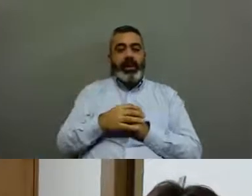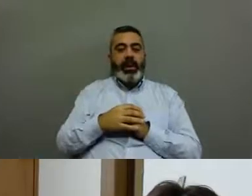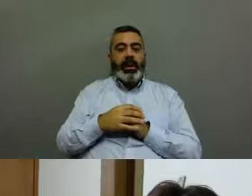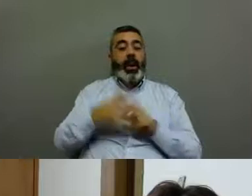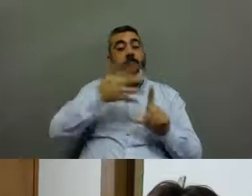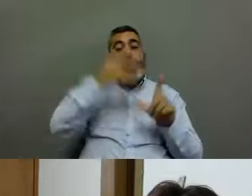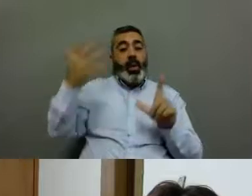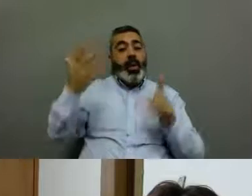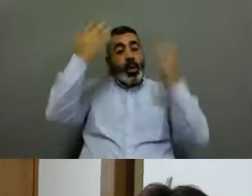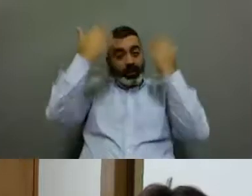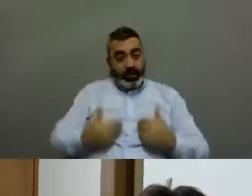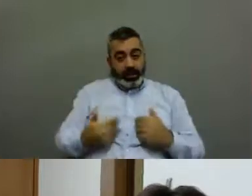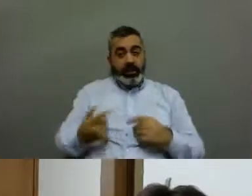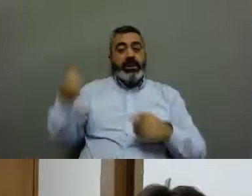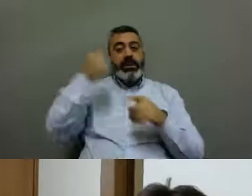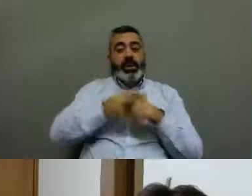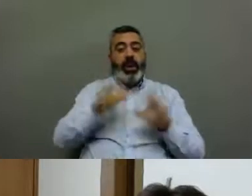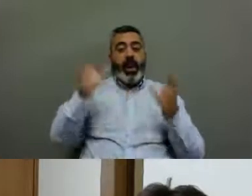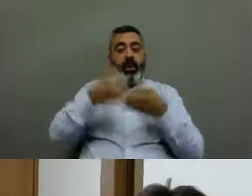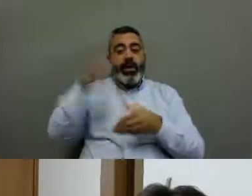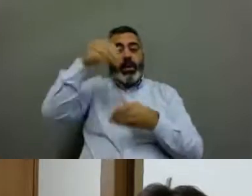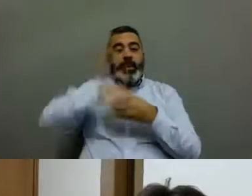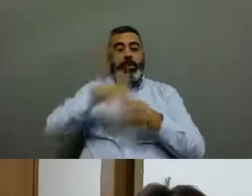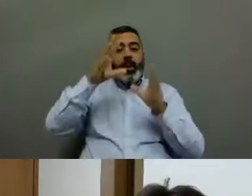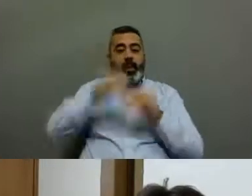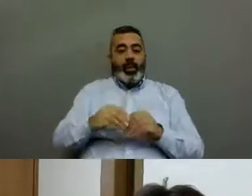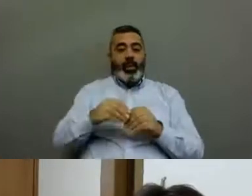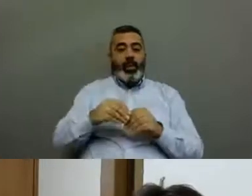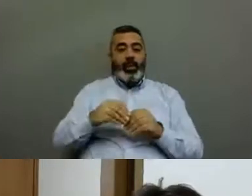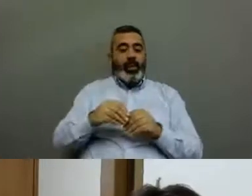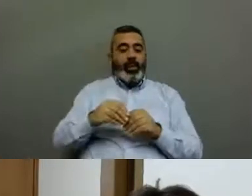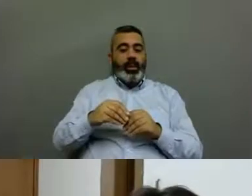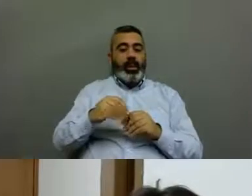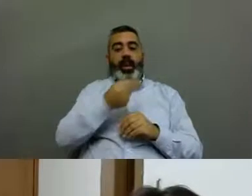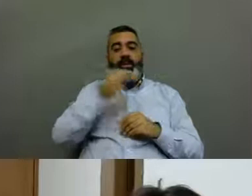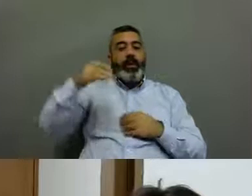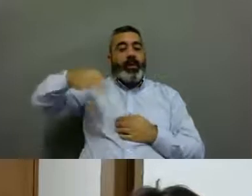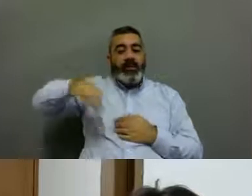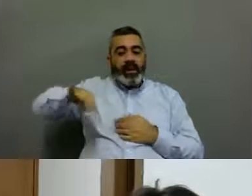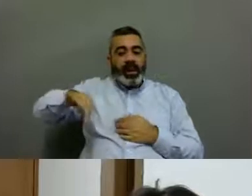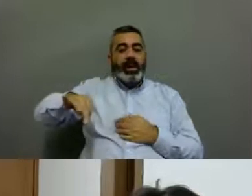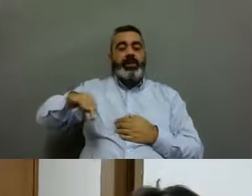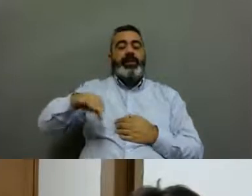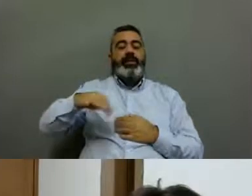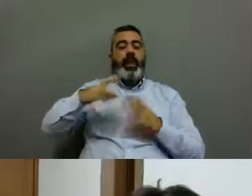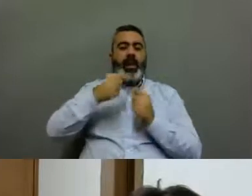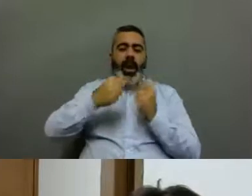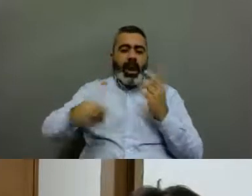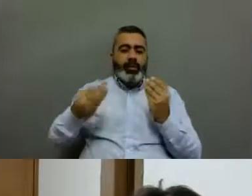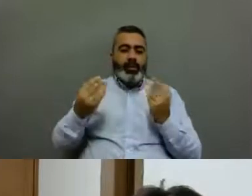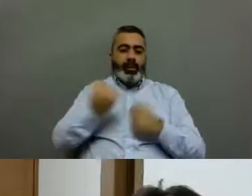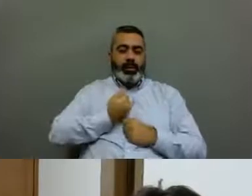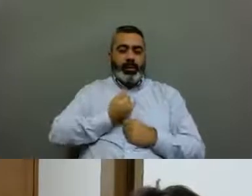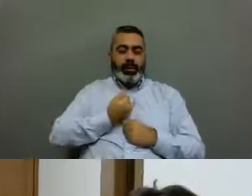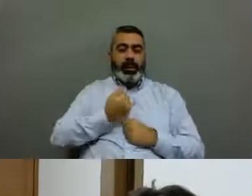άτομο που διατηρεί μια ομάδα που ασχολείται ενεργά με το φύλλο και όλες τις εκφάνσεις του, είτε αυτό είναι βιολογικό είτε